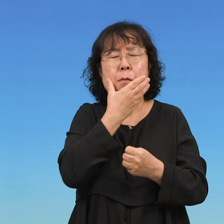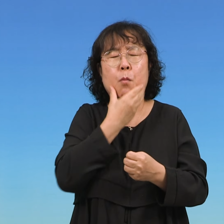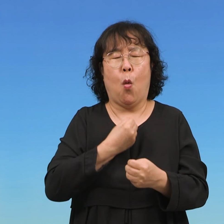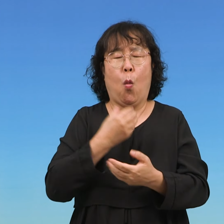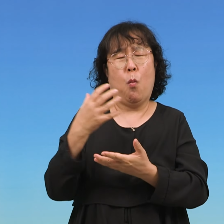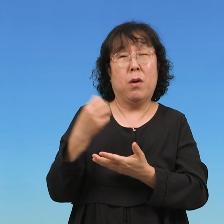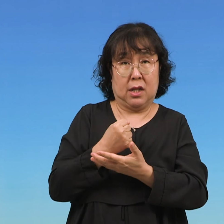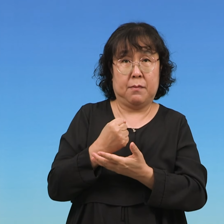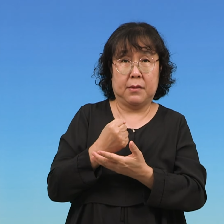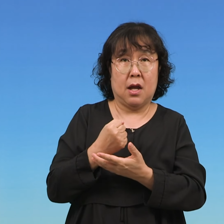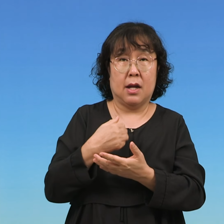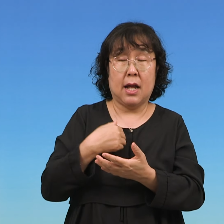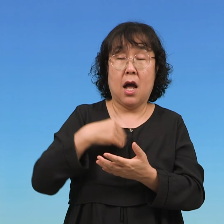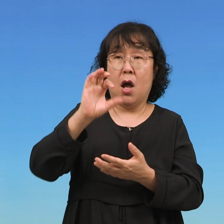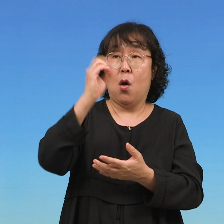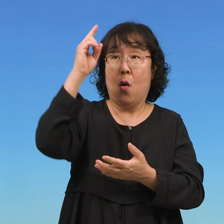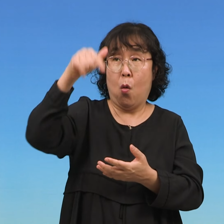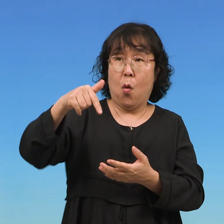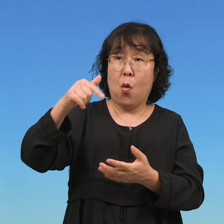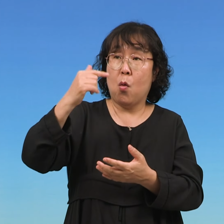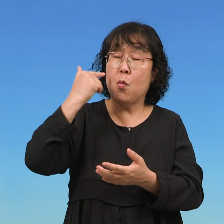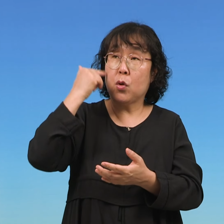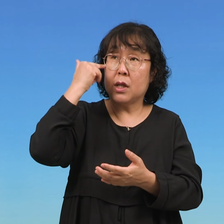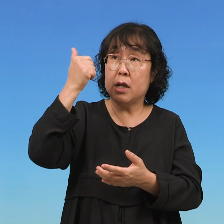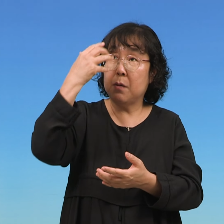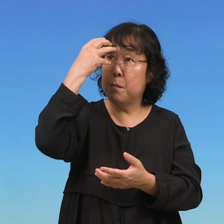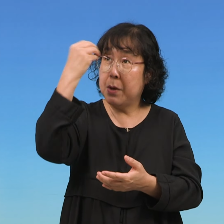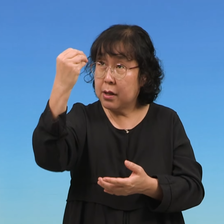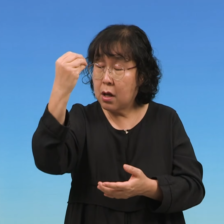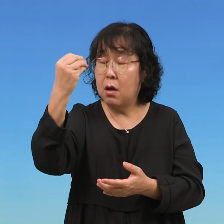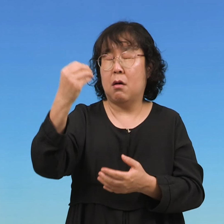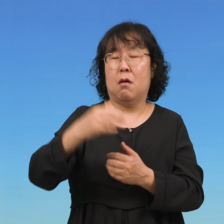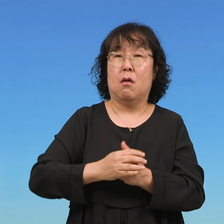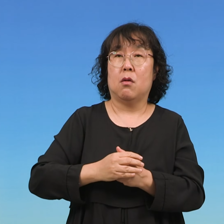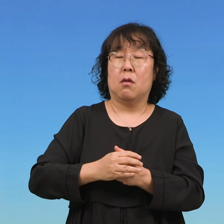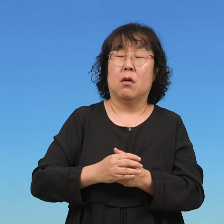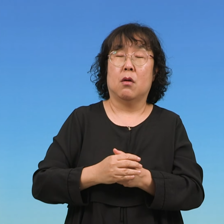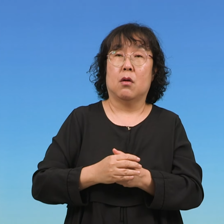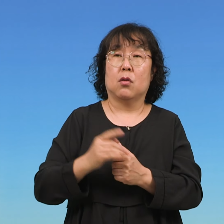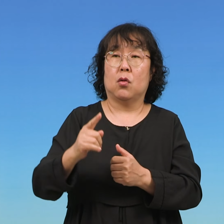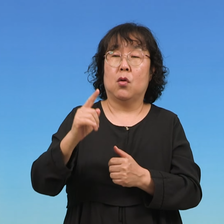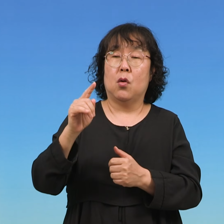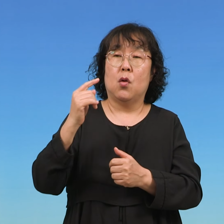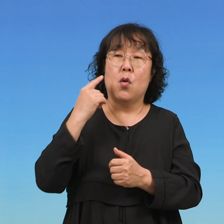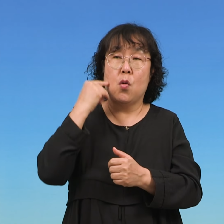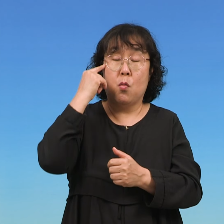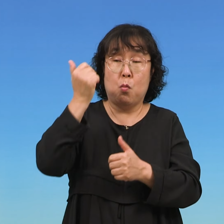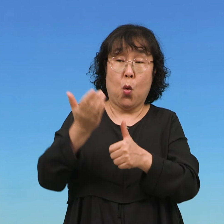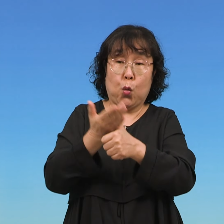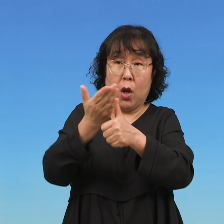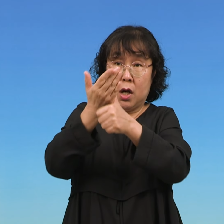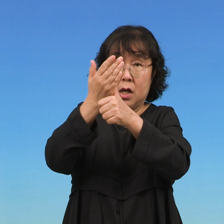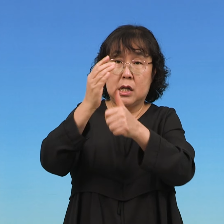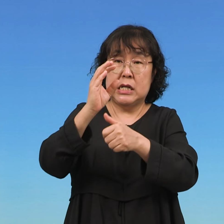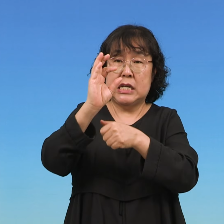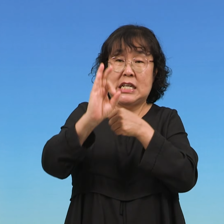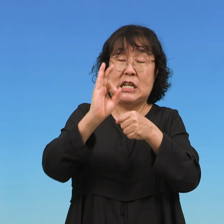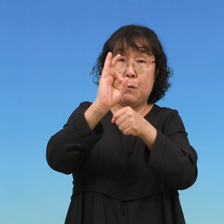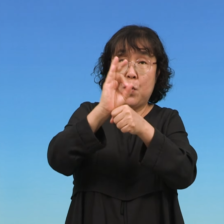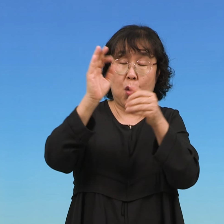받은 사람입니다 저는 옥한흠 목사님을 보았거든요 만 10년 동안 그분의 목회를 제가